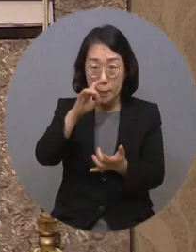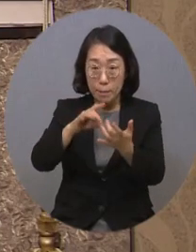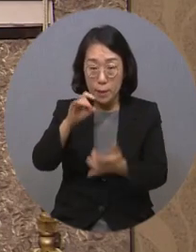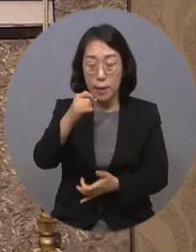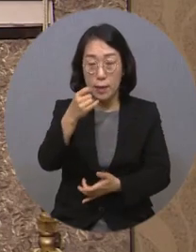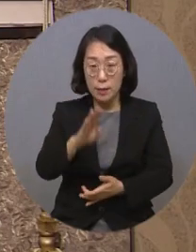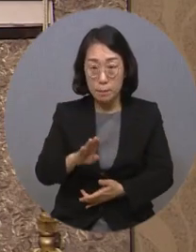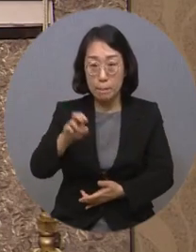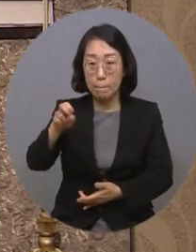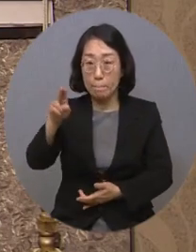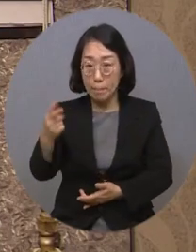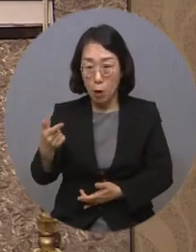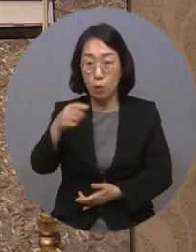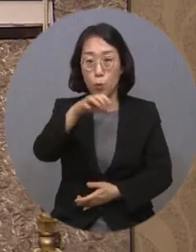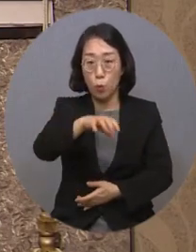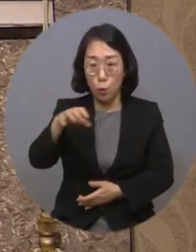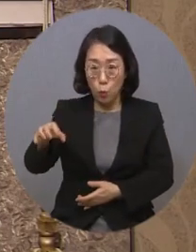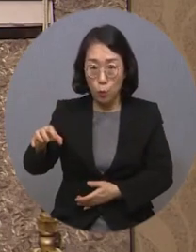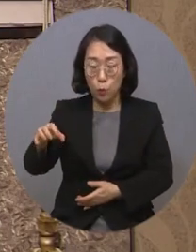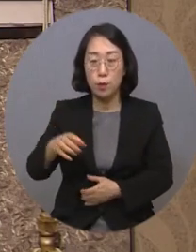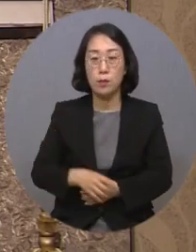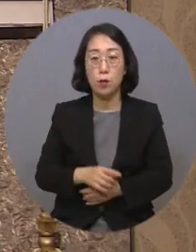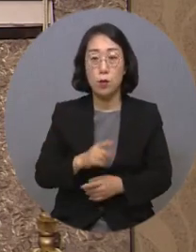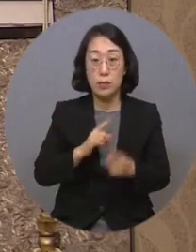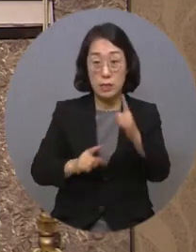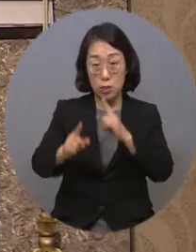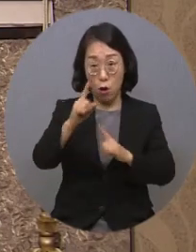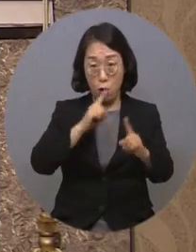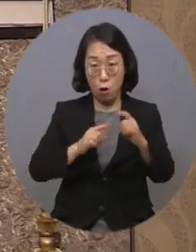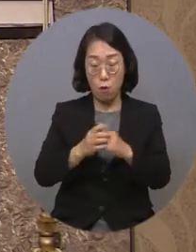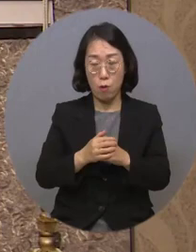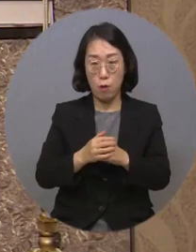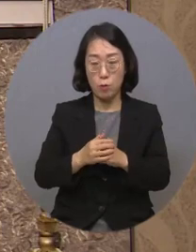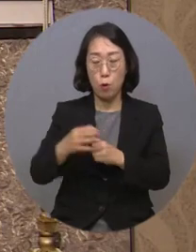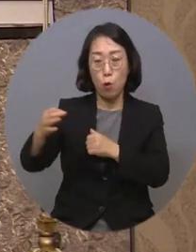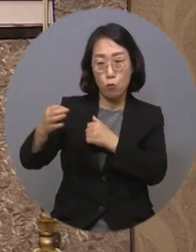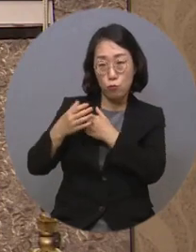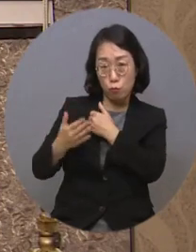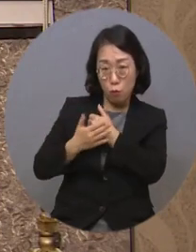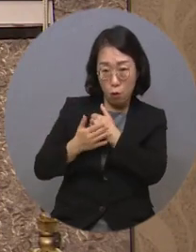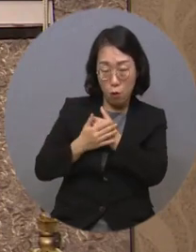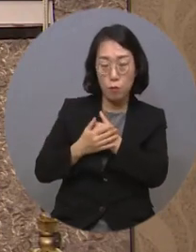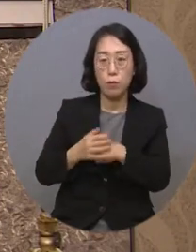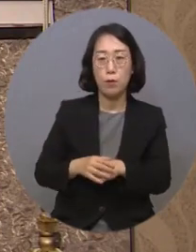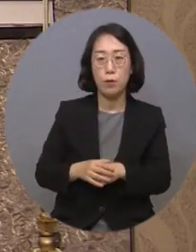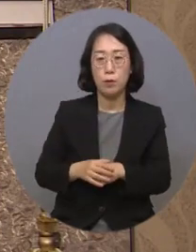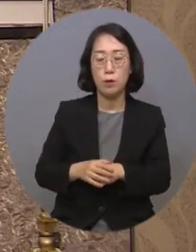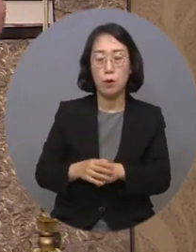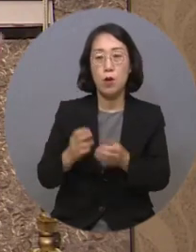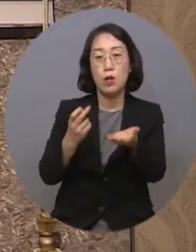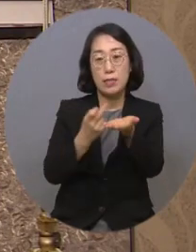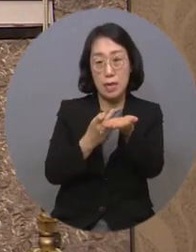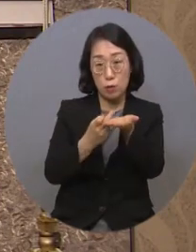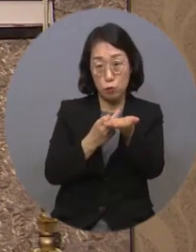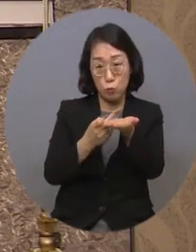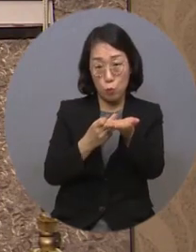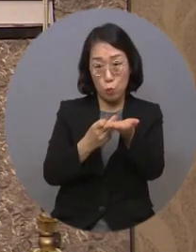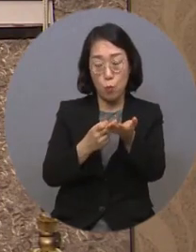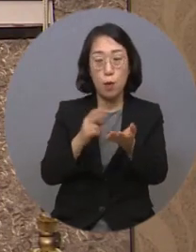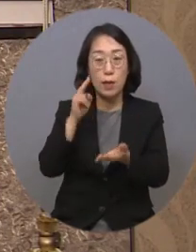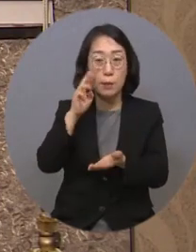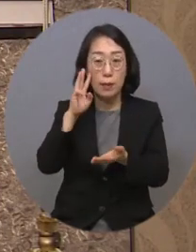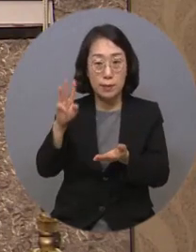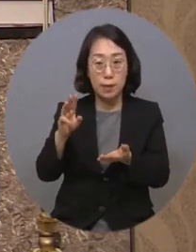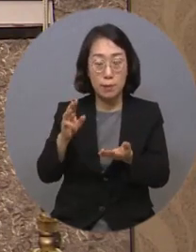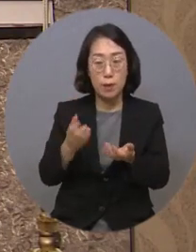통해서 선정을 해요. 그래서 그분들을 저희가 이제 후원도 받고 자부담도 해서 제주도를 2박 3일 무료로 이렇게 보내드립니다.